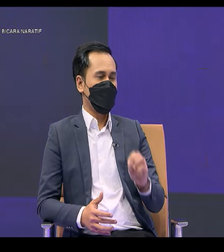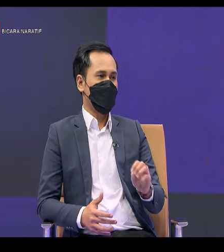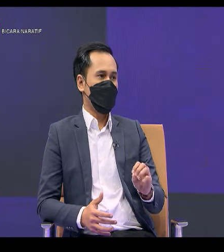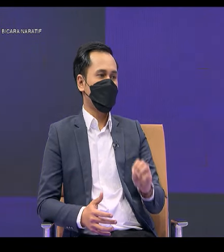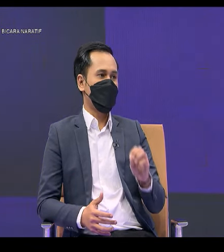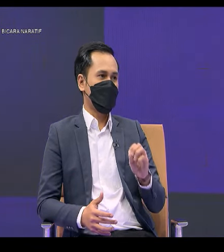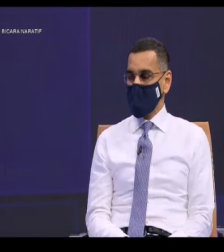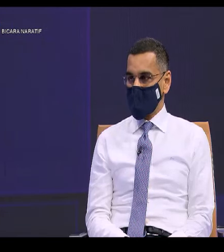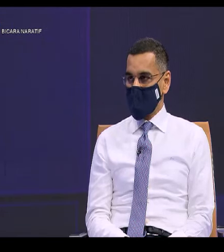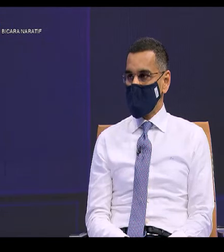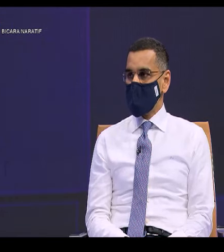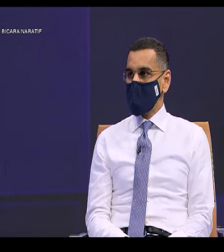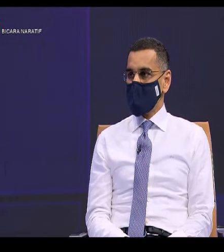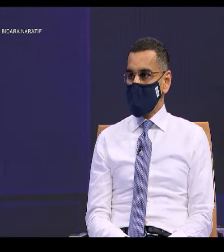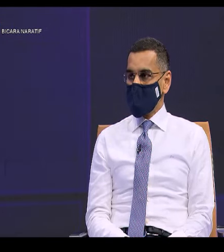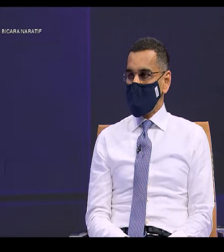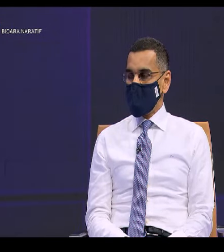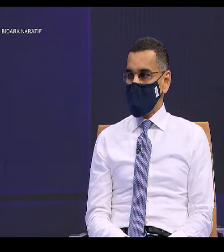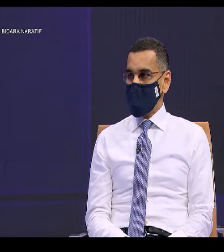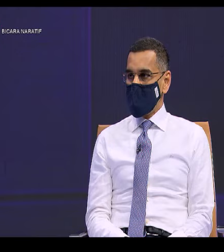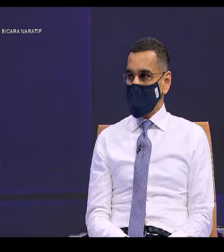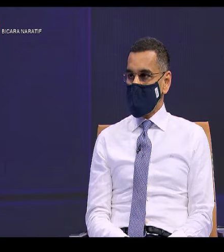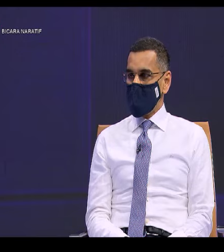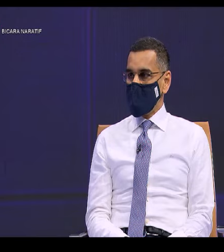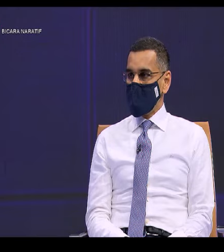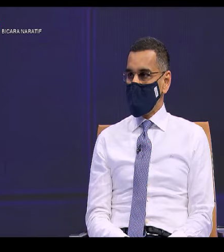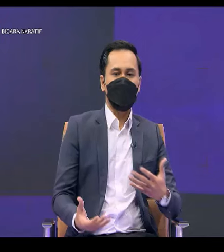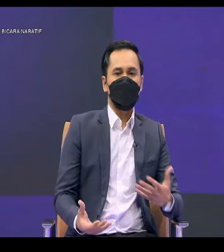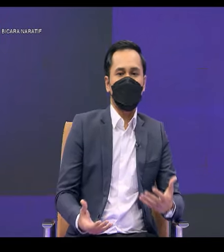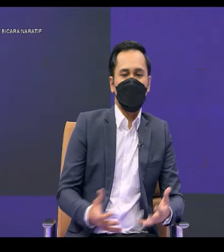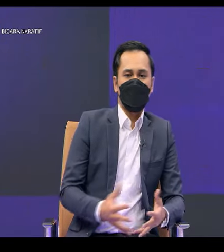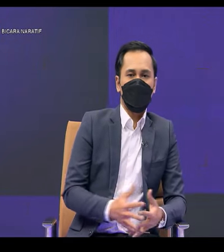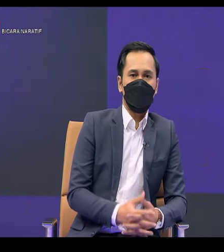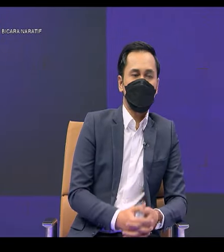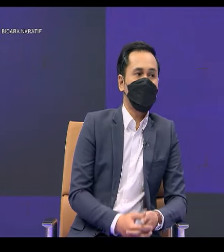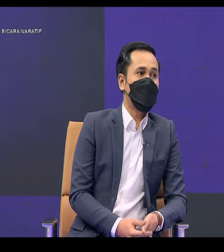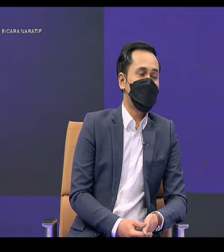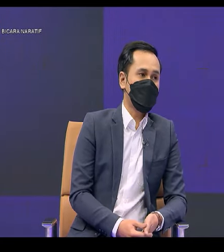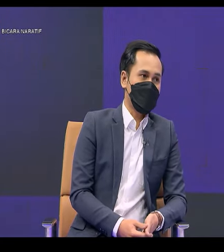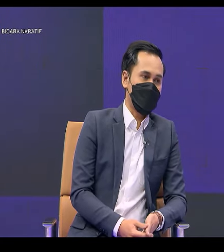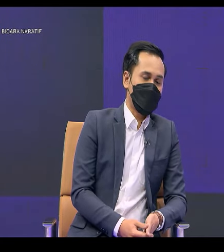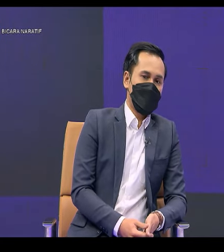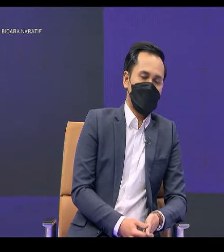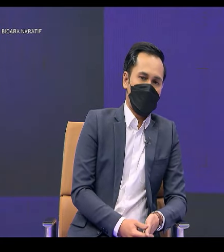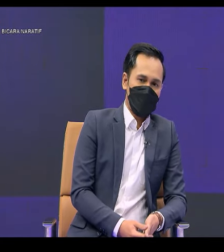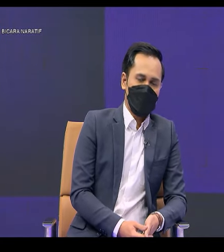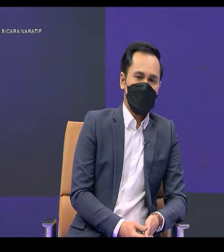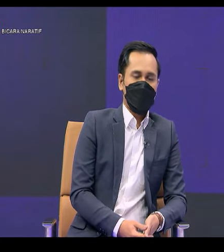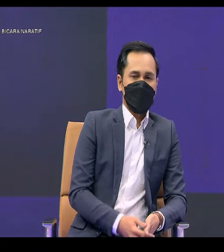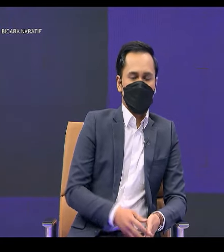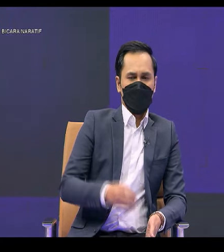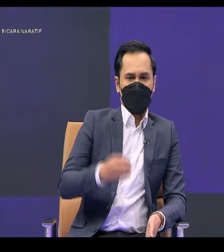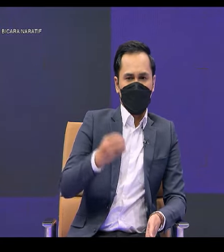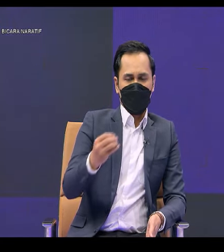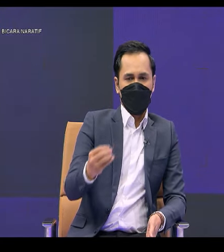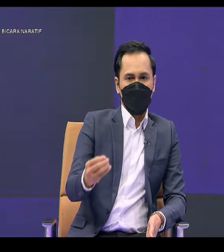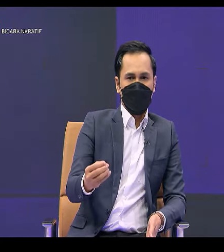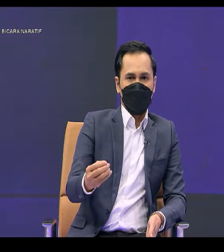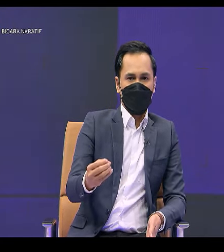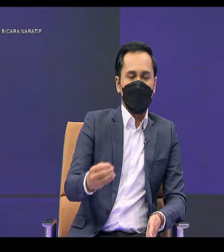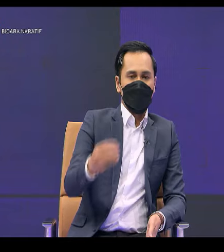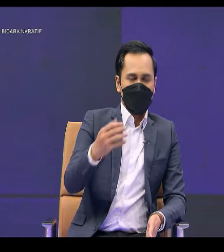bakal diwujudkan dalam pasaran pekerjaan dalam negara kita bagaimana dalam perihal ini perkeso juga turut berevolusi dalam memberikan satu